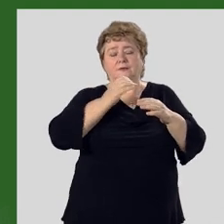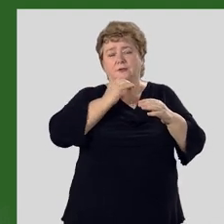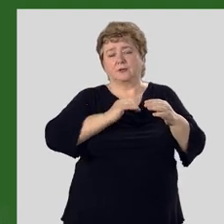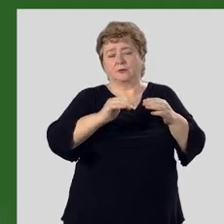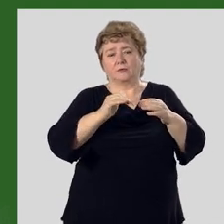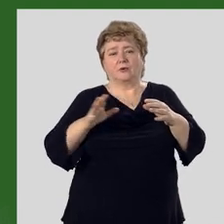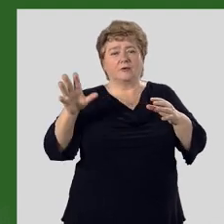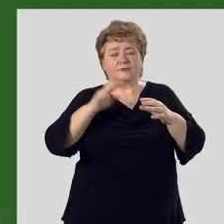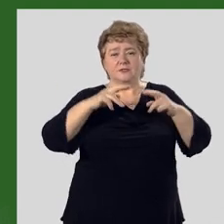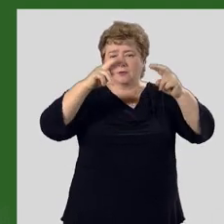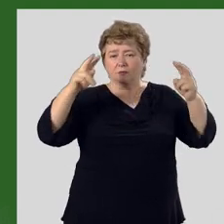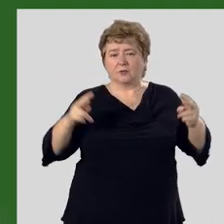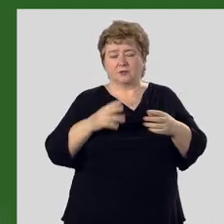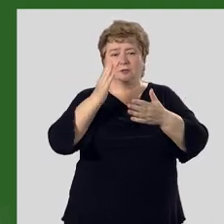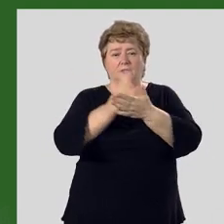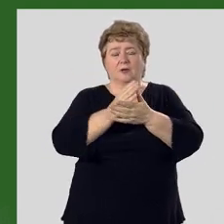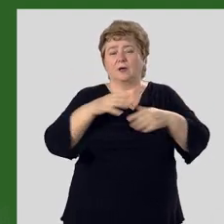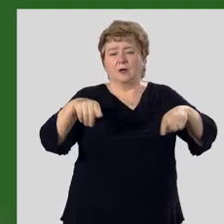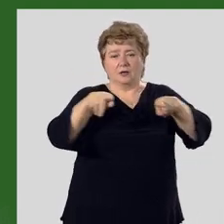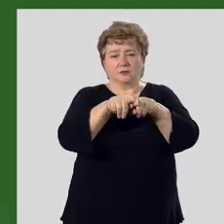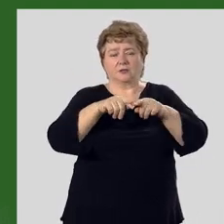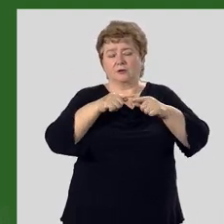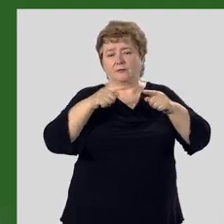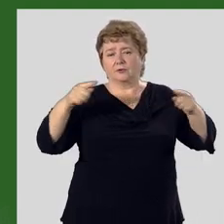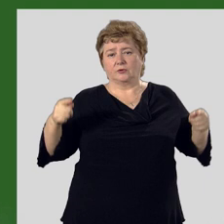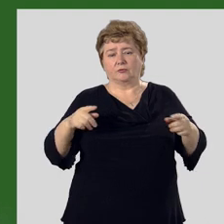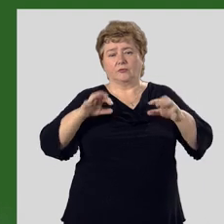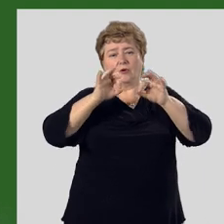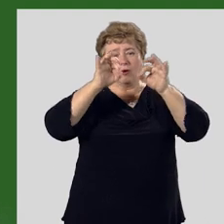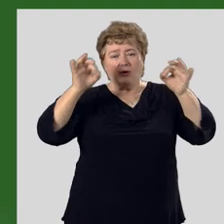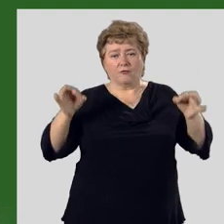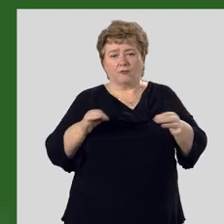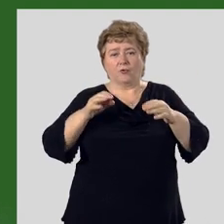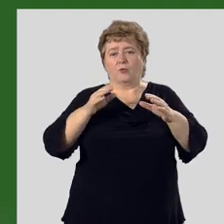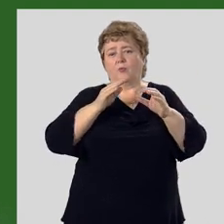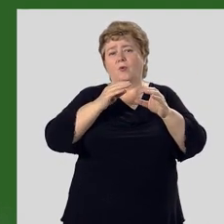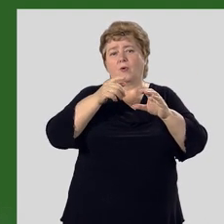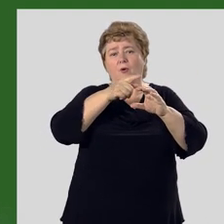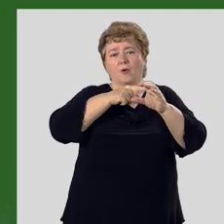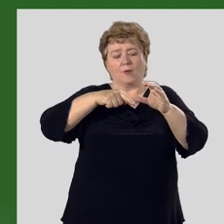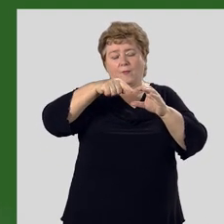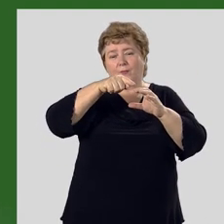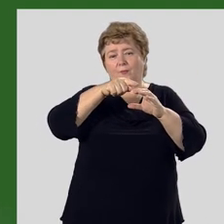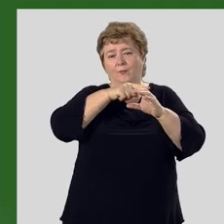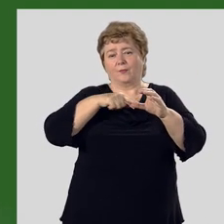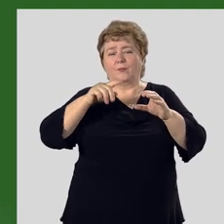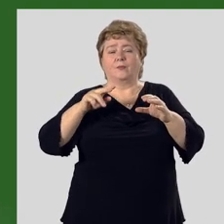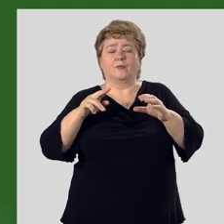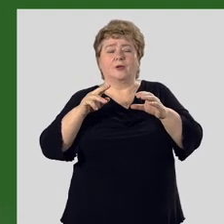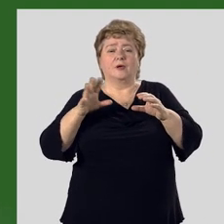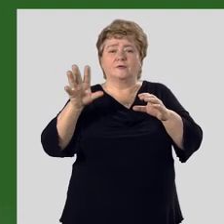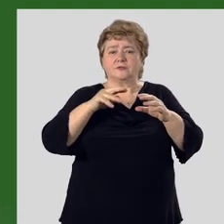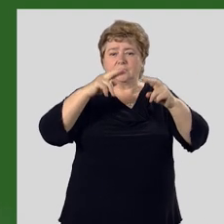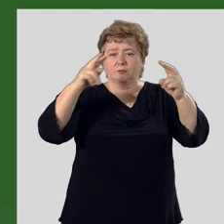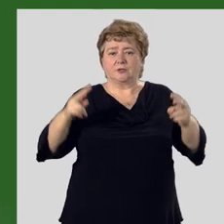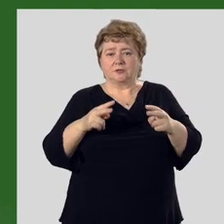юг. Все меридианы имеют одинаковую длину и форму полуокружностей. И все